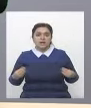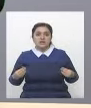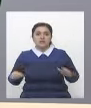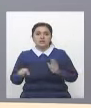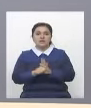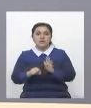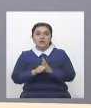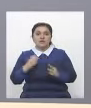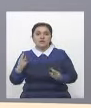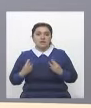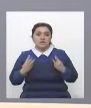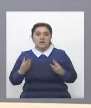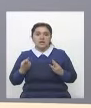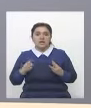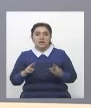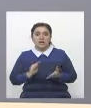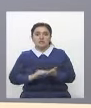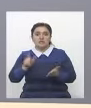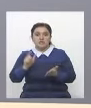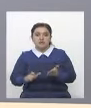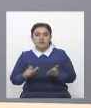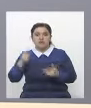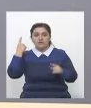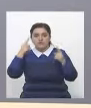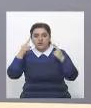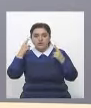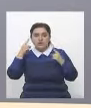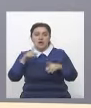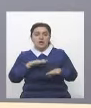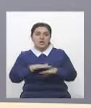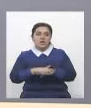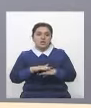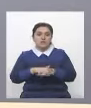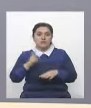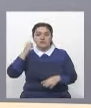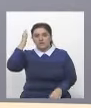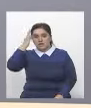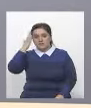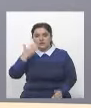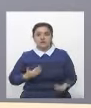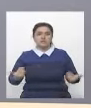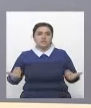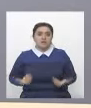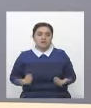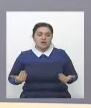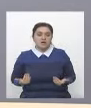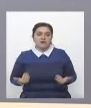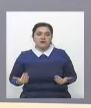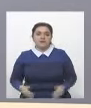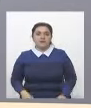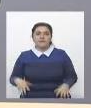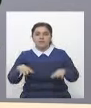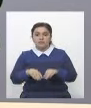весны», «зимнее вдохновение для поэтического творчества и раздумий над смыслом